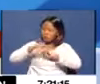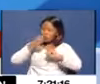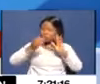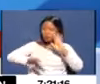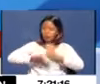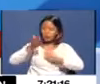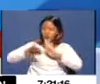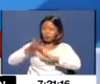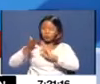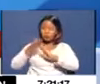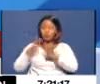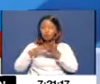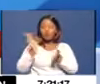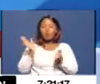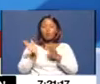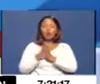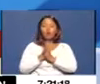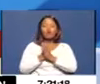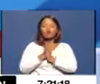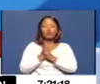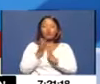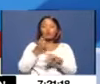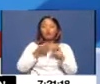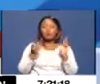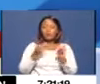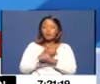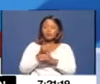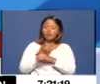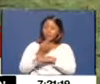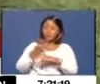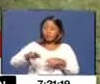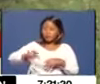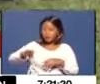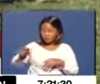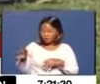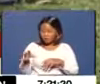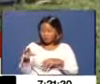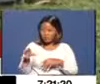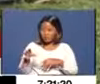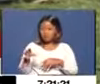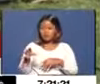nyingine mtazamaji ni katika mkusanyiko wa makala ya kaunti.